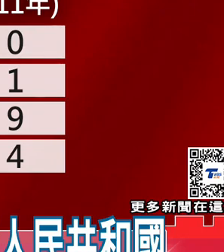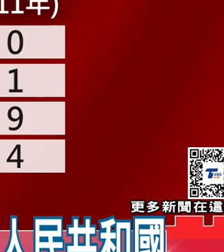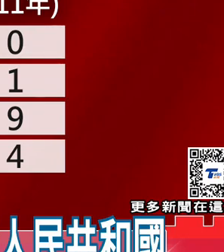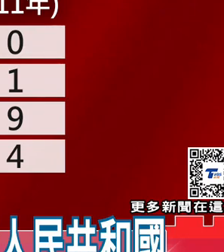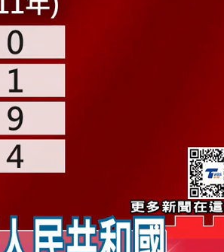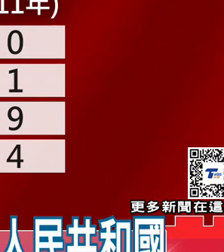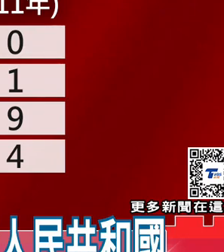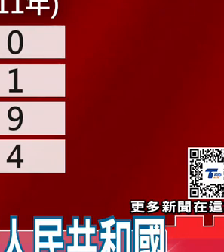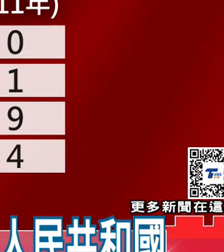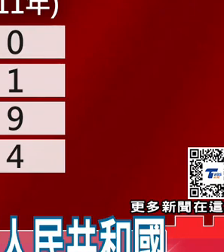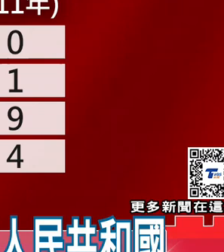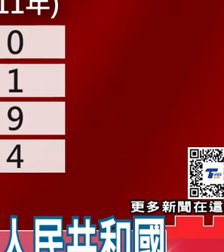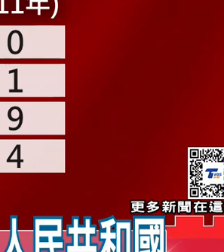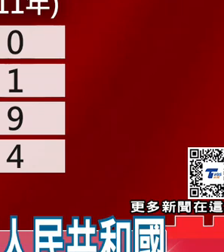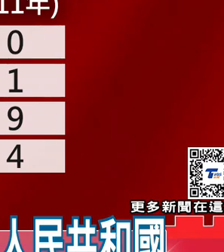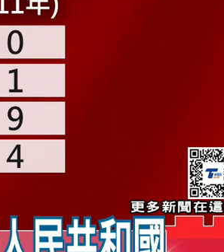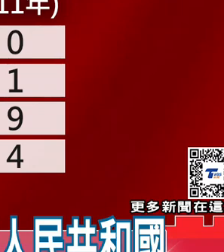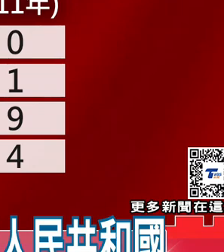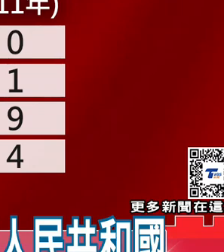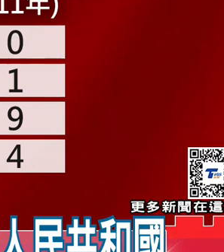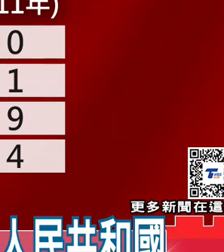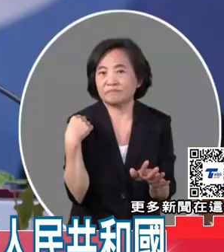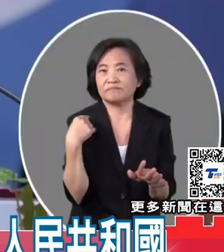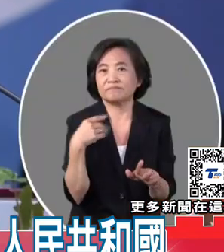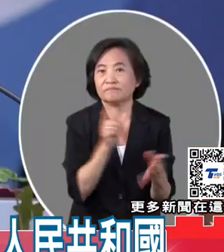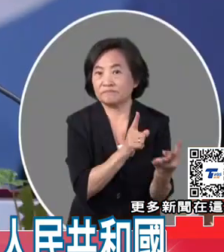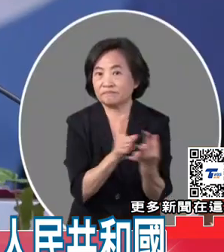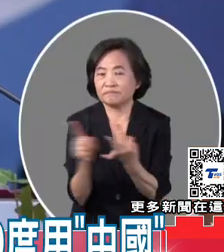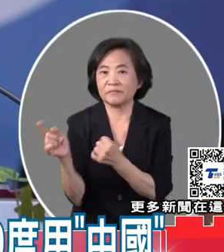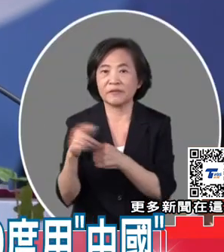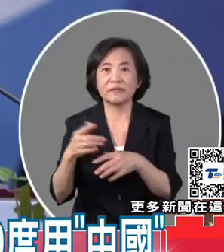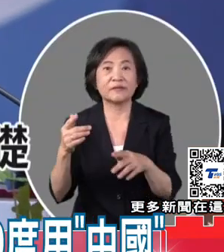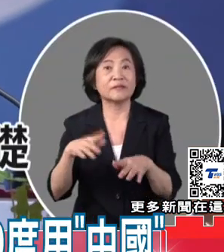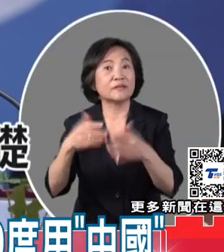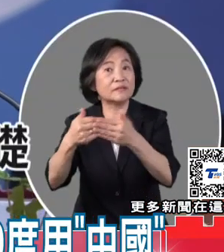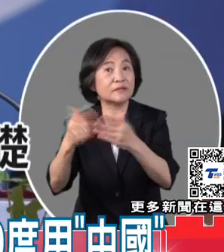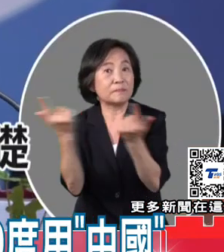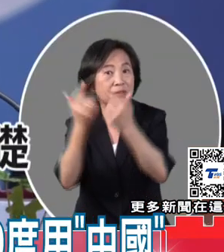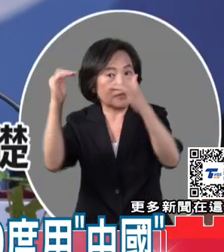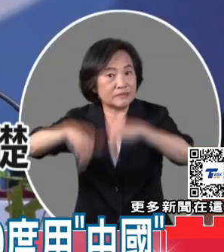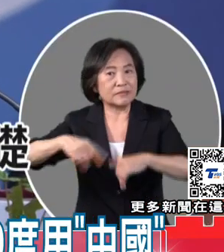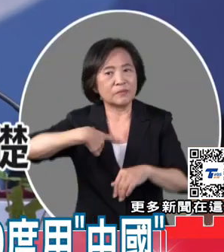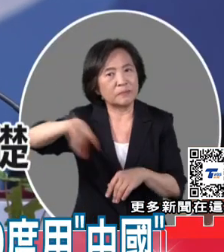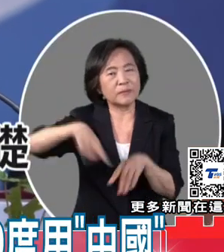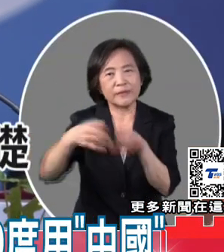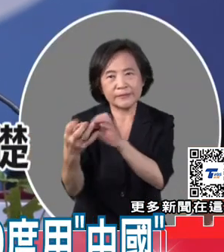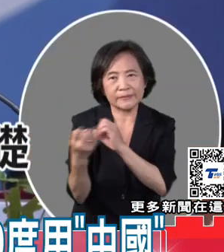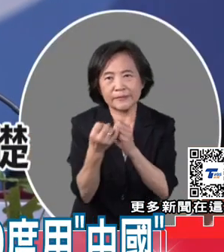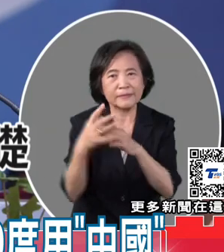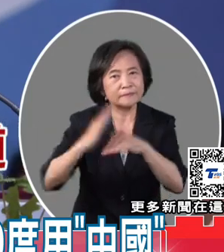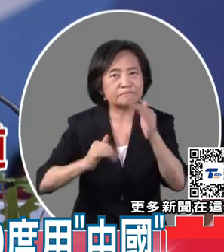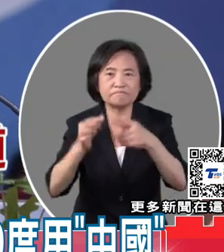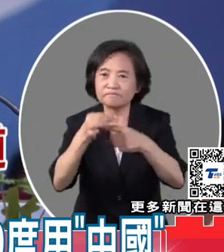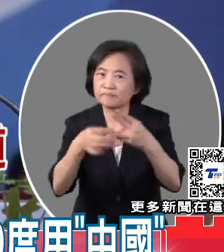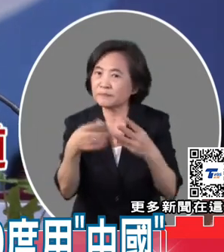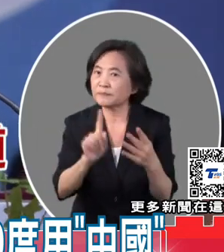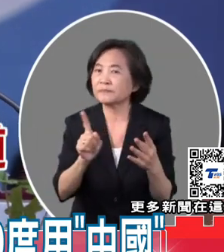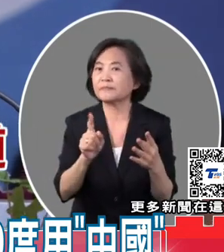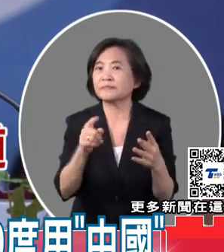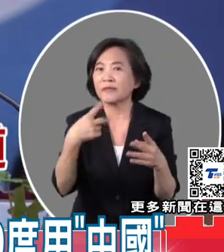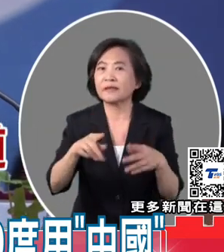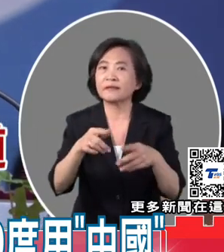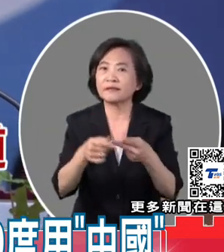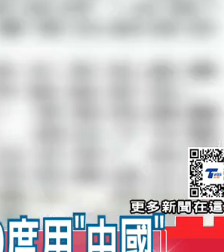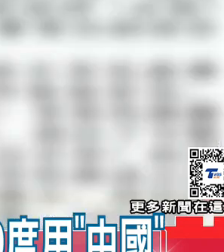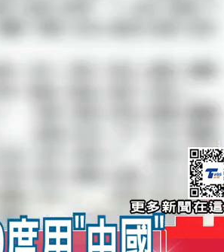各1次。有时则会出现北京当局 与北京当局发展双方可接受的互动基础以及和